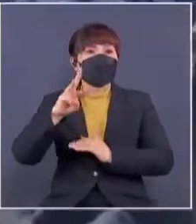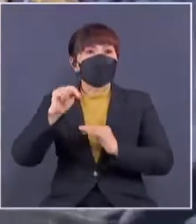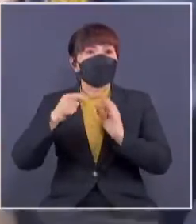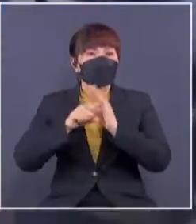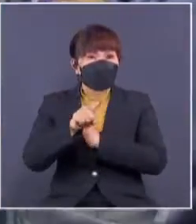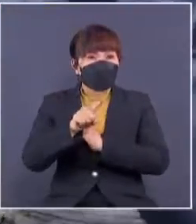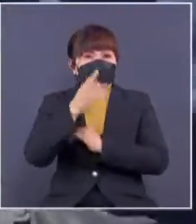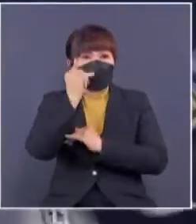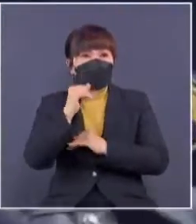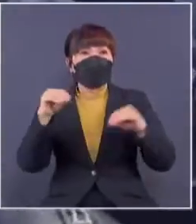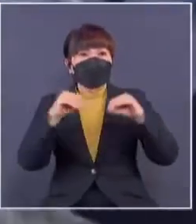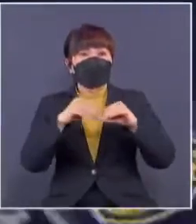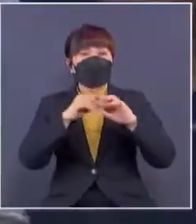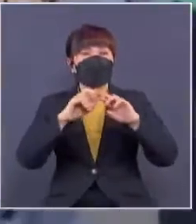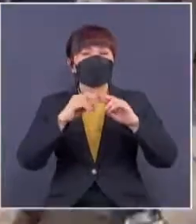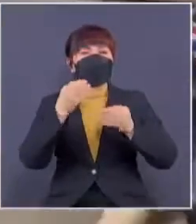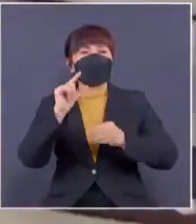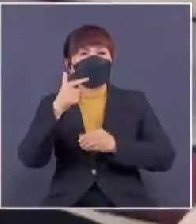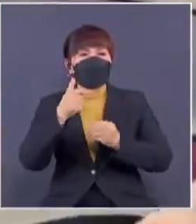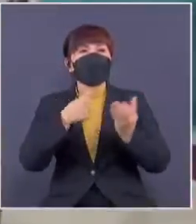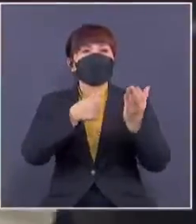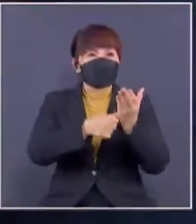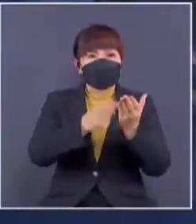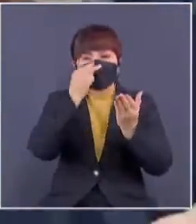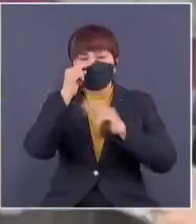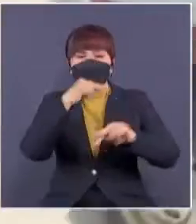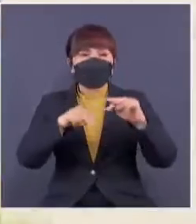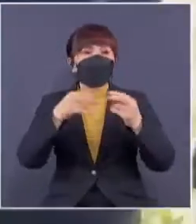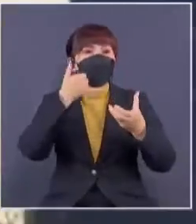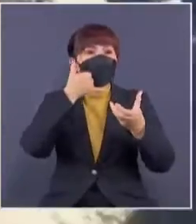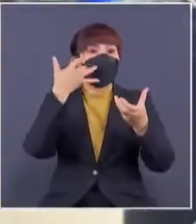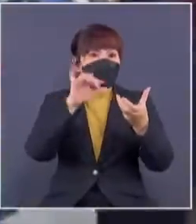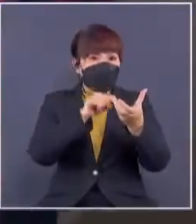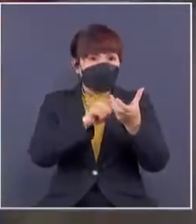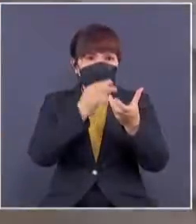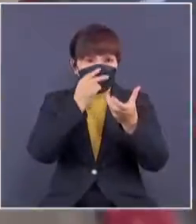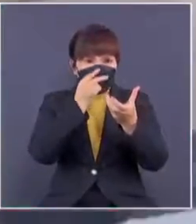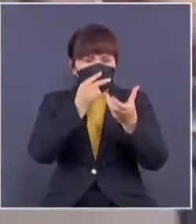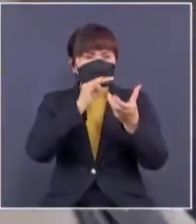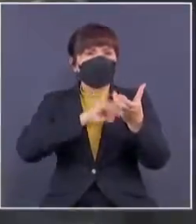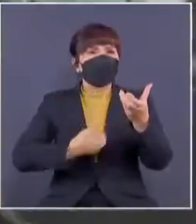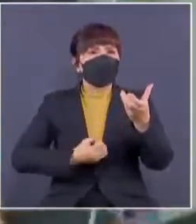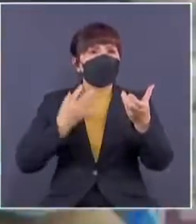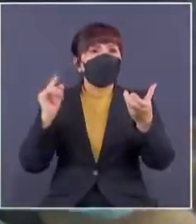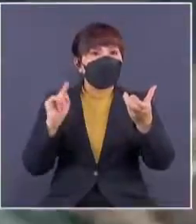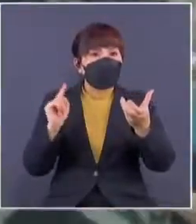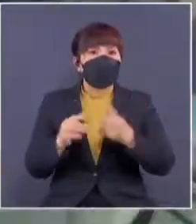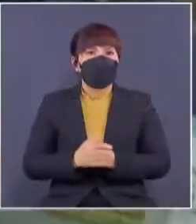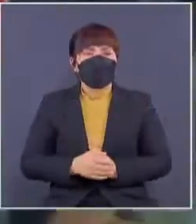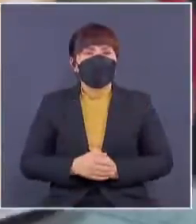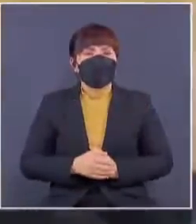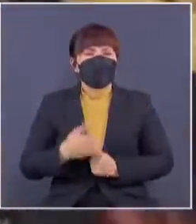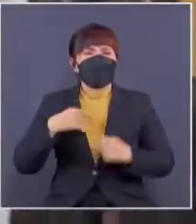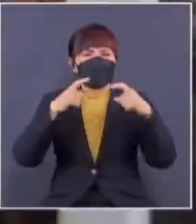จำนำทีนี้คุณผู้ชมจากการตรวจสอบภายในโทรศัพท์มือถือของผู้ต้องหาสิ่งที่น่าตกใจมากกว่านั้นคือภาพถ่